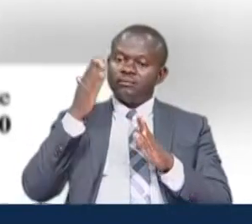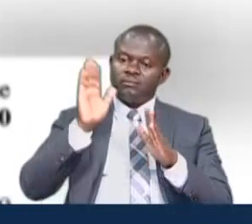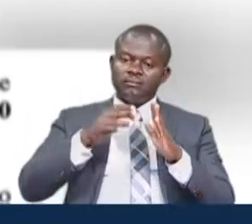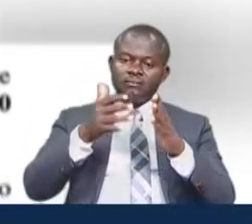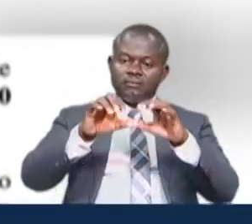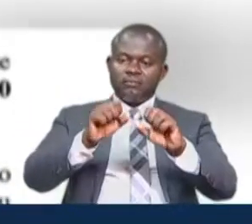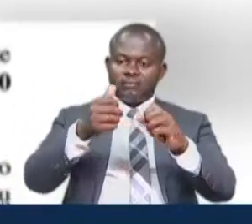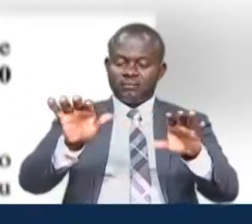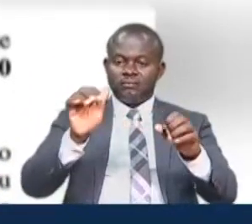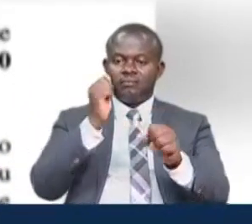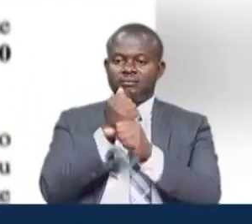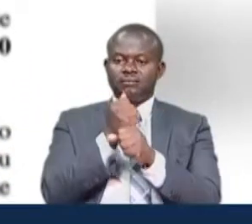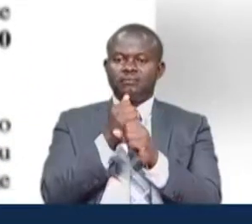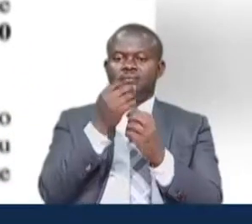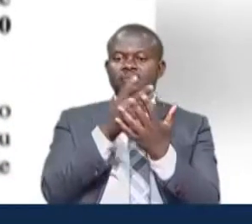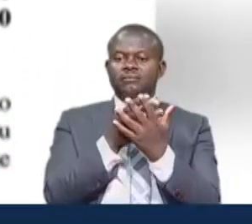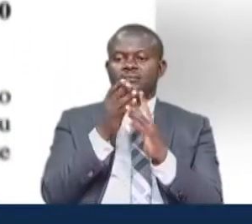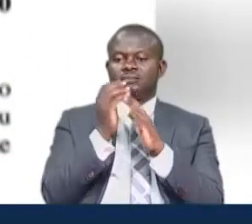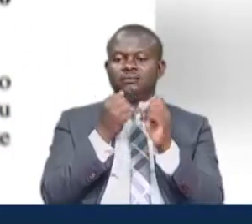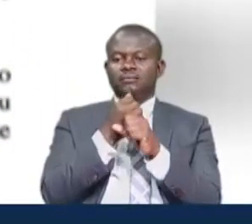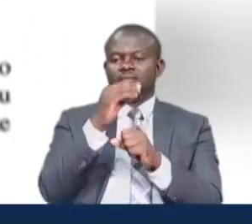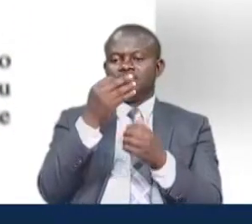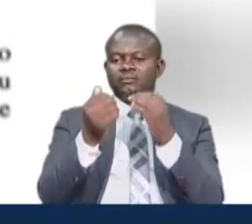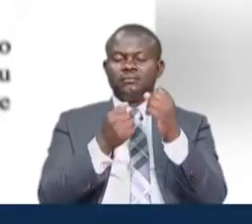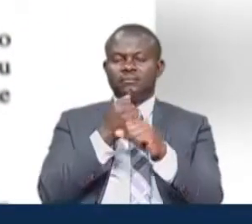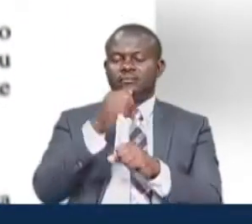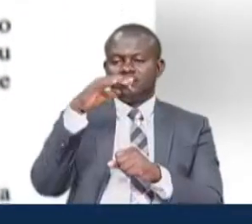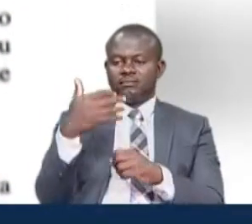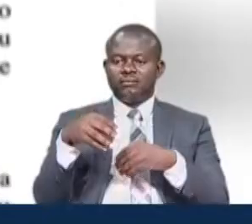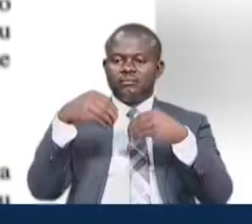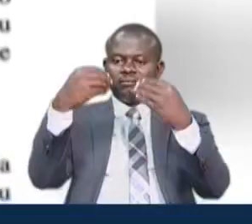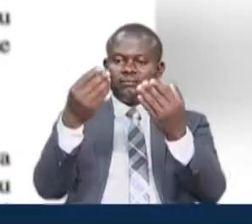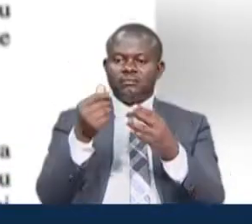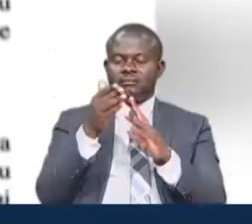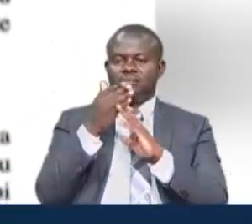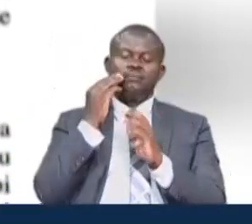yamaze kubikora ahanishwa igifungo kiri hagati y'imyaka itatu n'imyaka itanu agatanga n'ihazabu iri